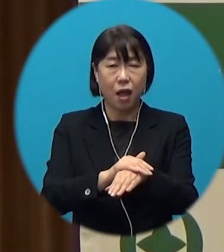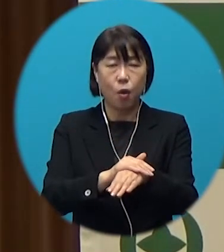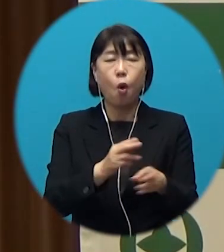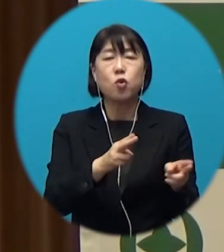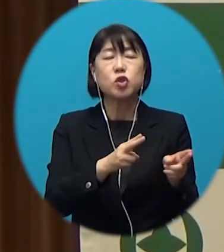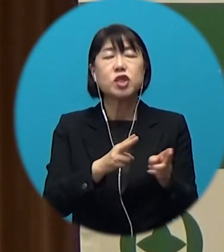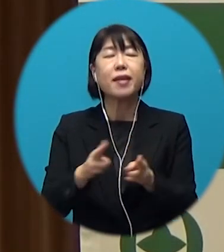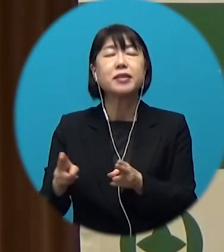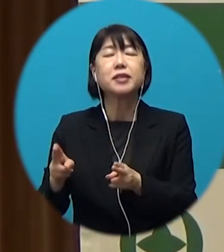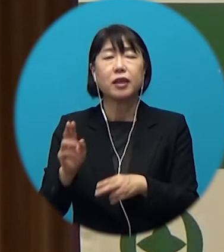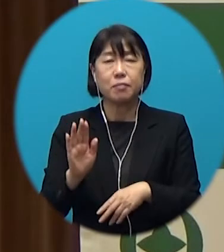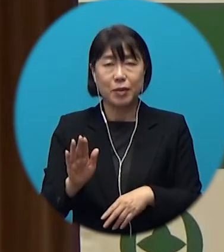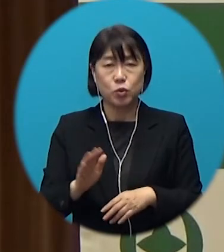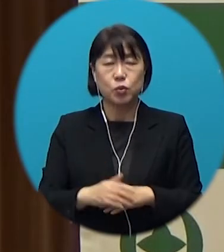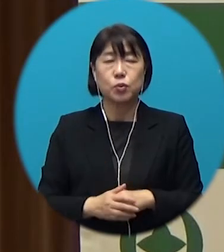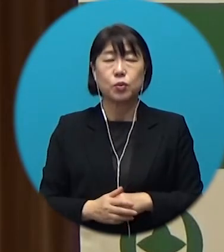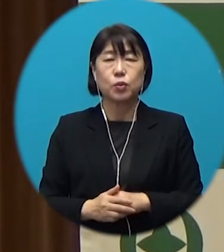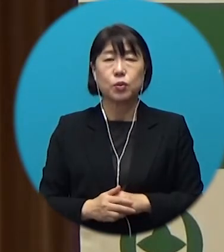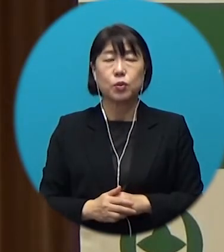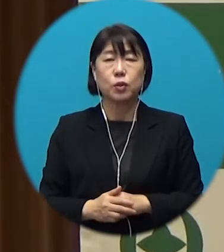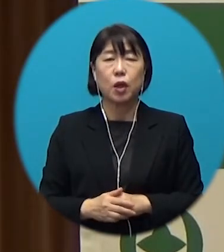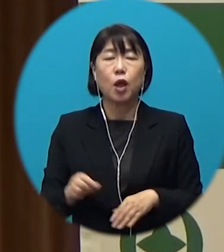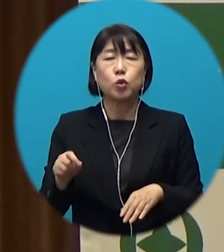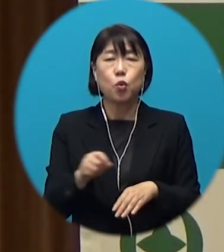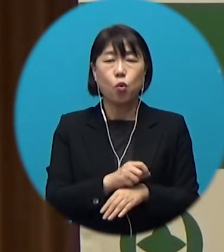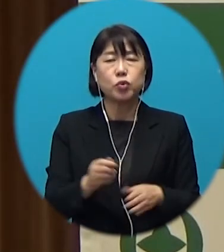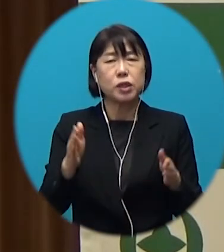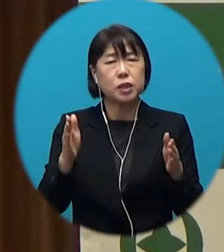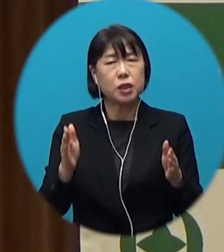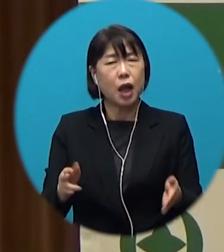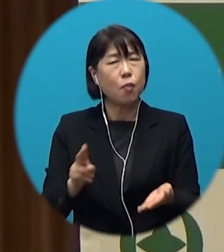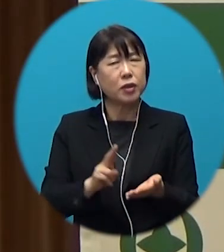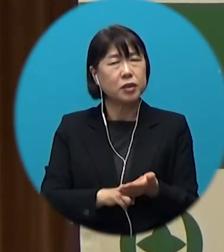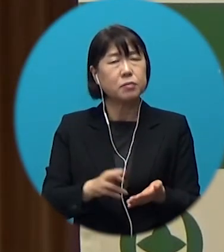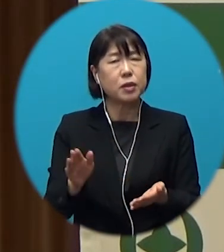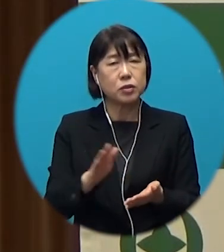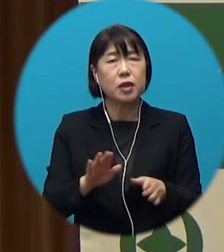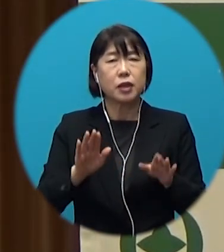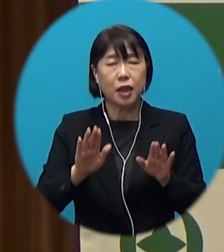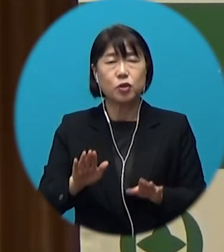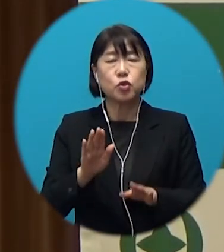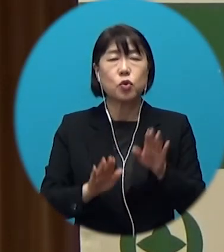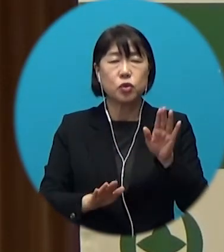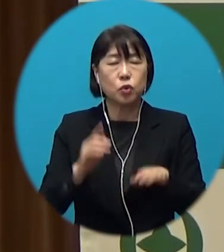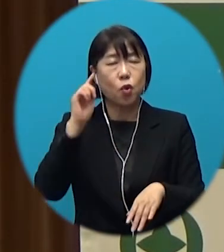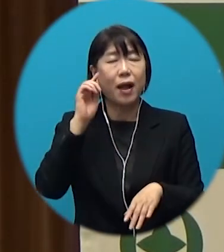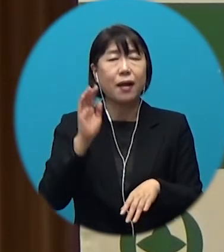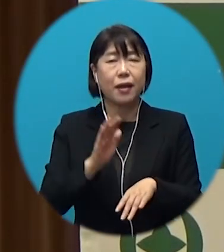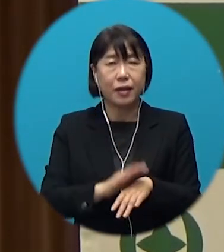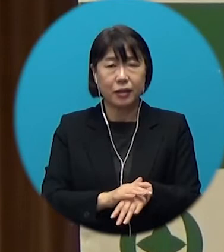ので、特に期間は設けるんですけど、今現時点での